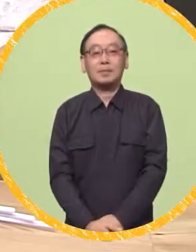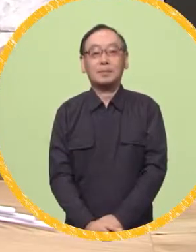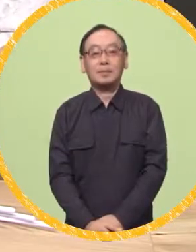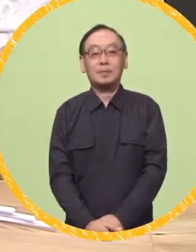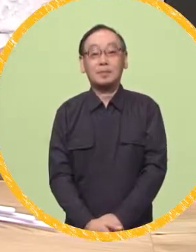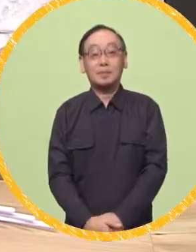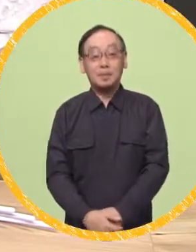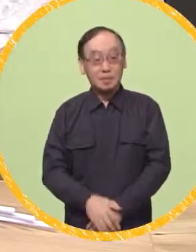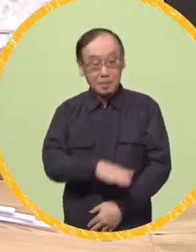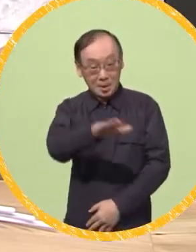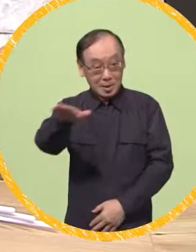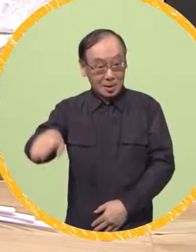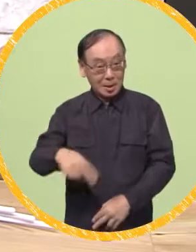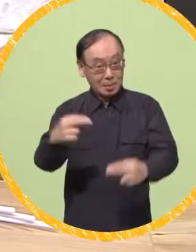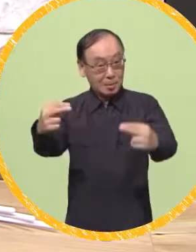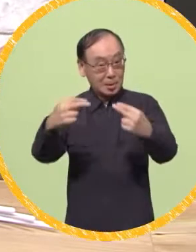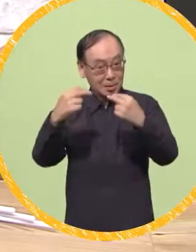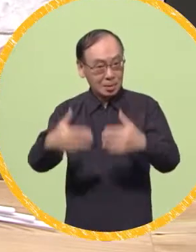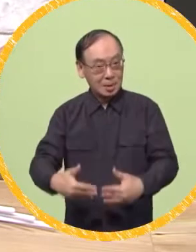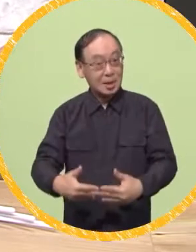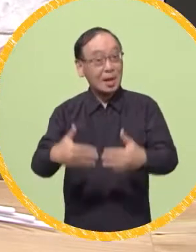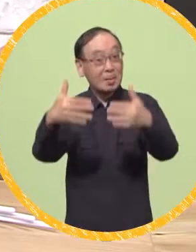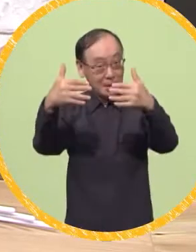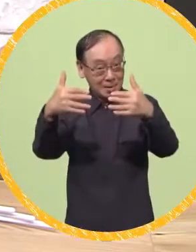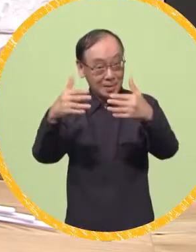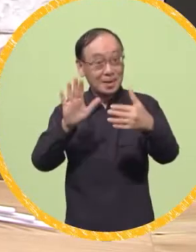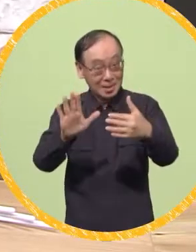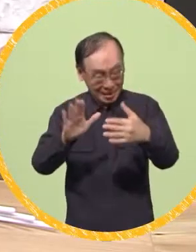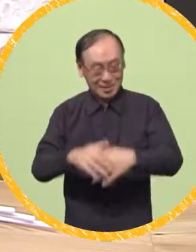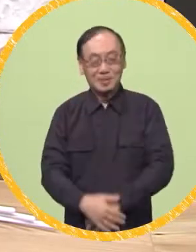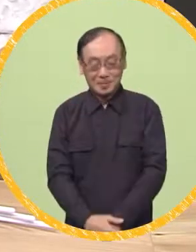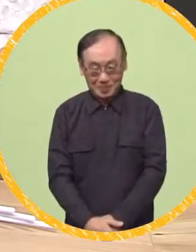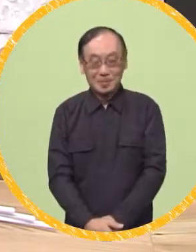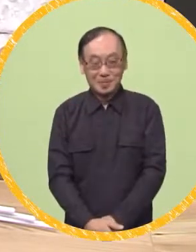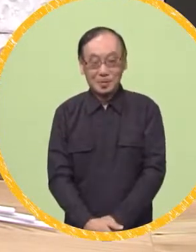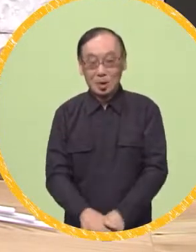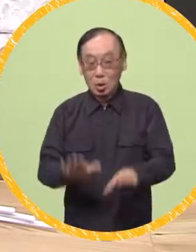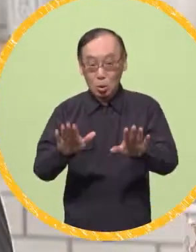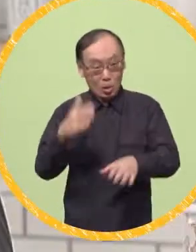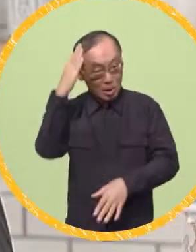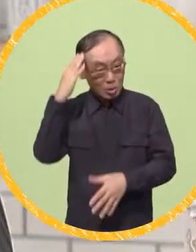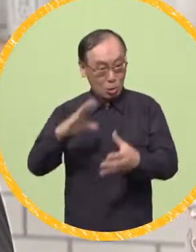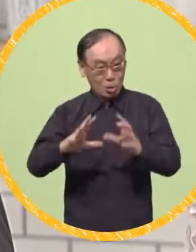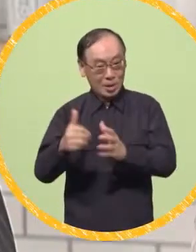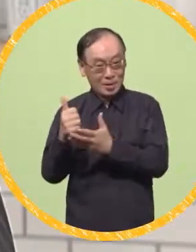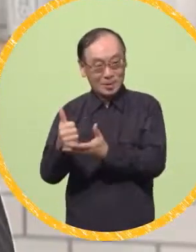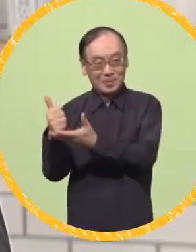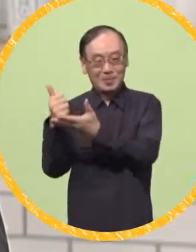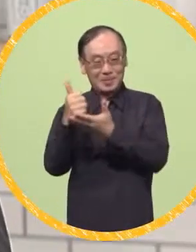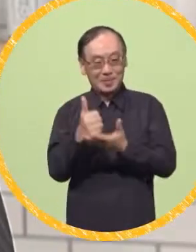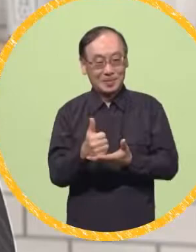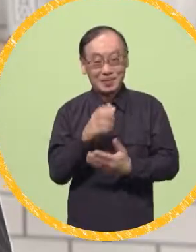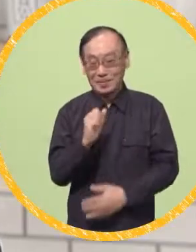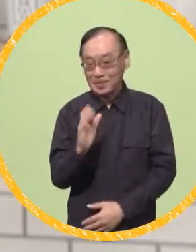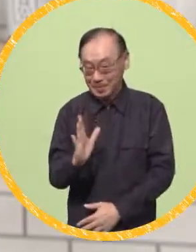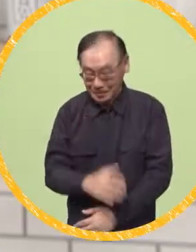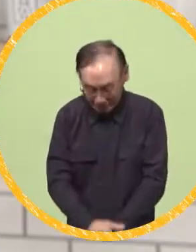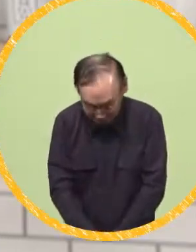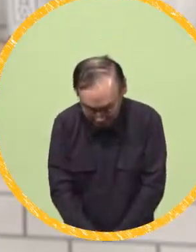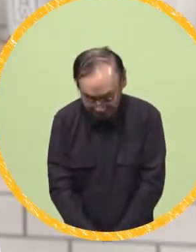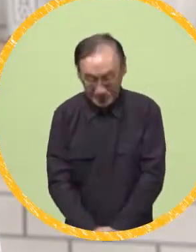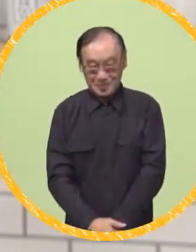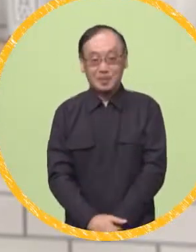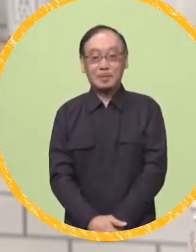神奈川県みんなデビュー tv エンターテインメント後方カナフル tv のお時間です今日は黒岩知事にお越しいただきましたよろしくお願い致しましくお願いし